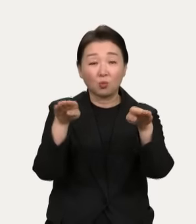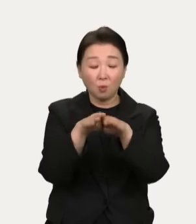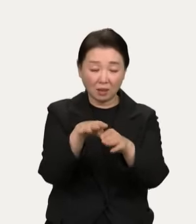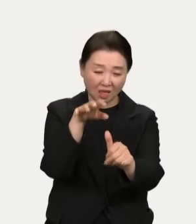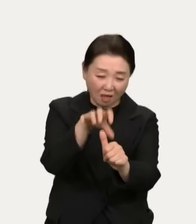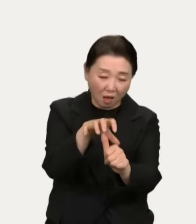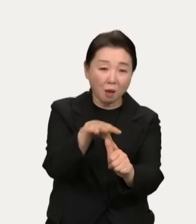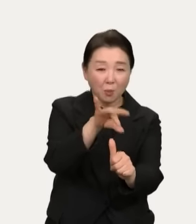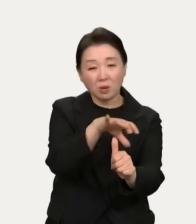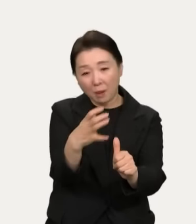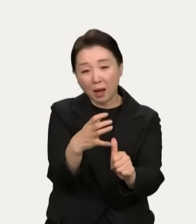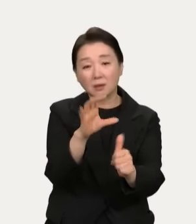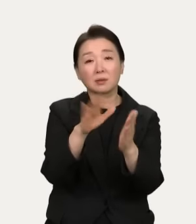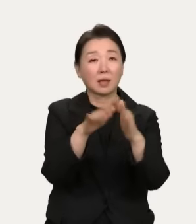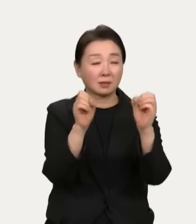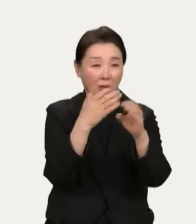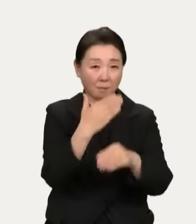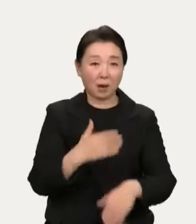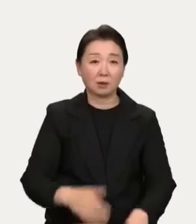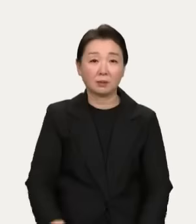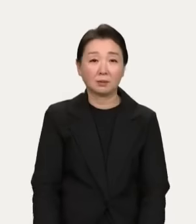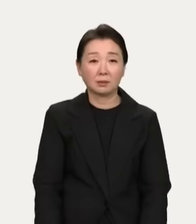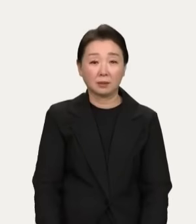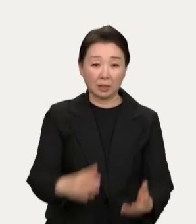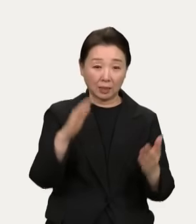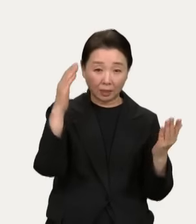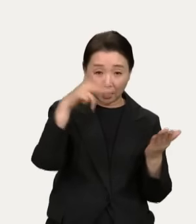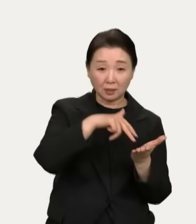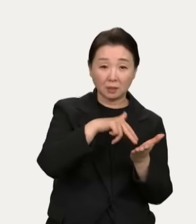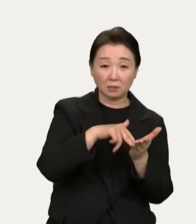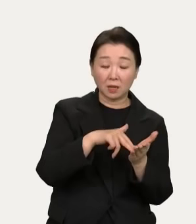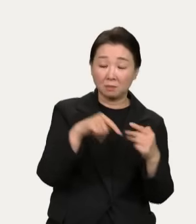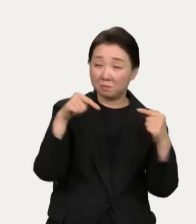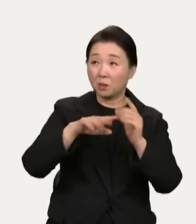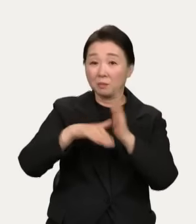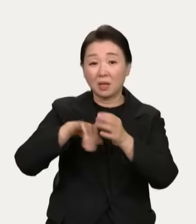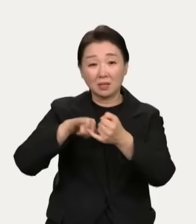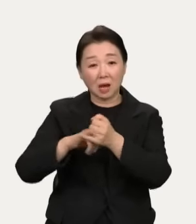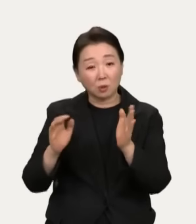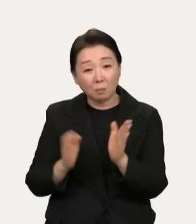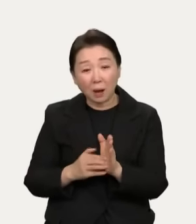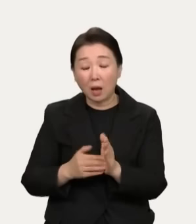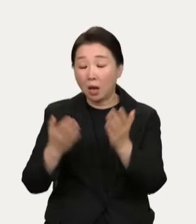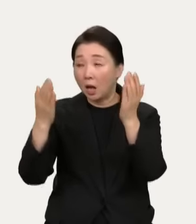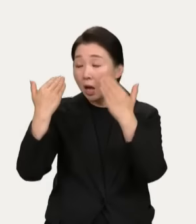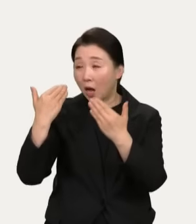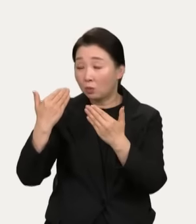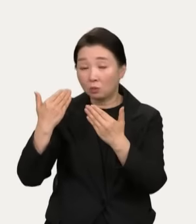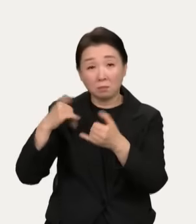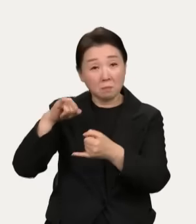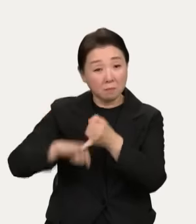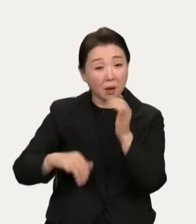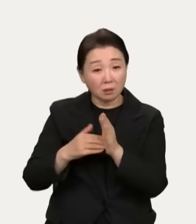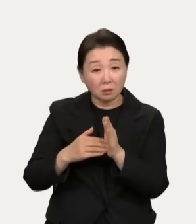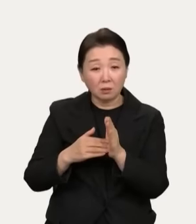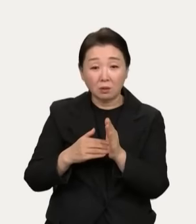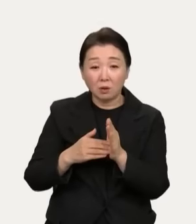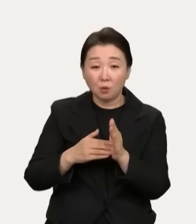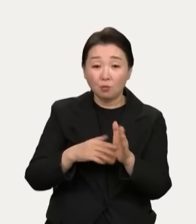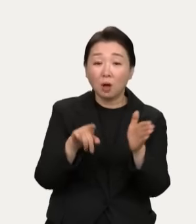풀어야 대화할 수 있다고 했습니다. 학생 측은 지난 면담 때 약속한 걸 학교는 해오지 않았는데 무엇을